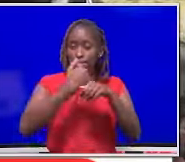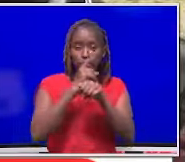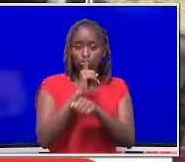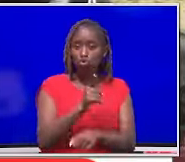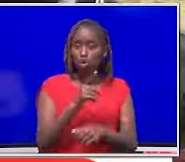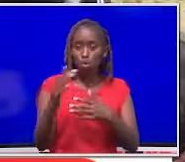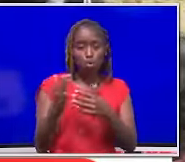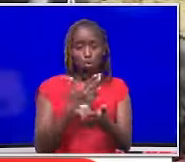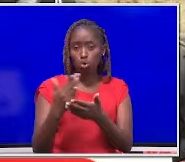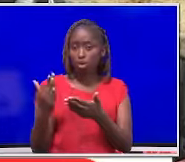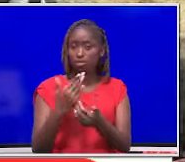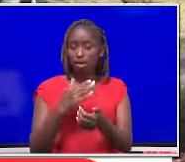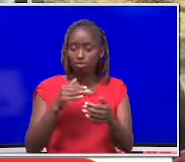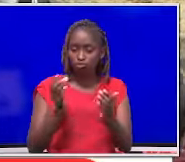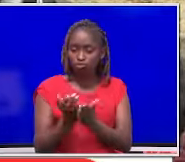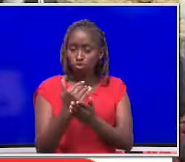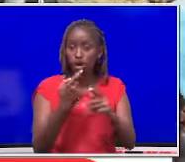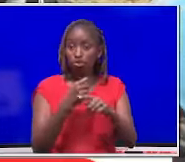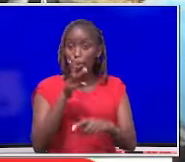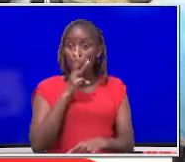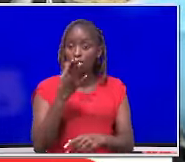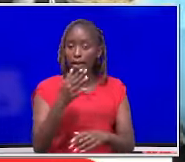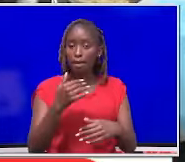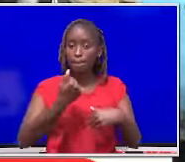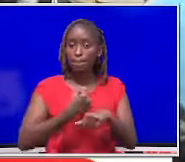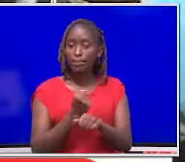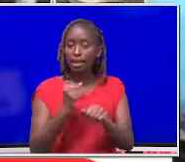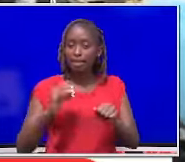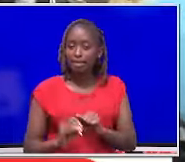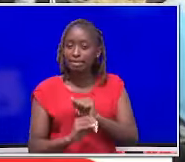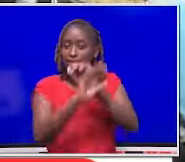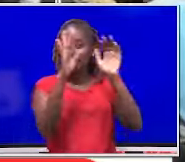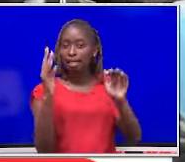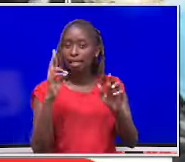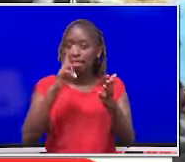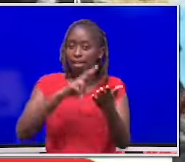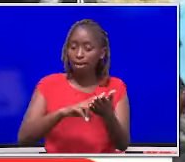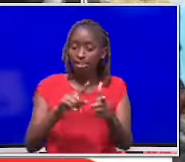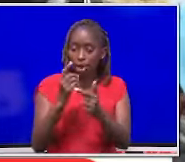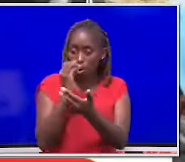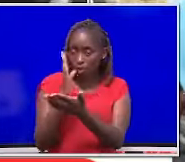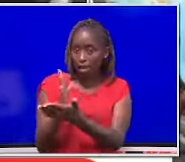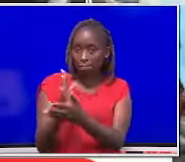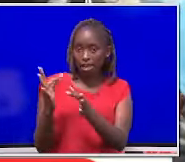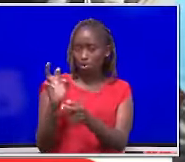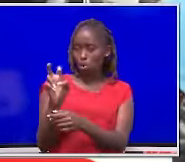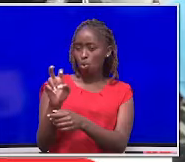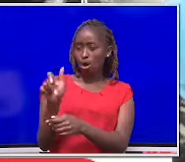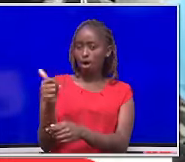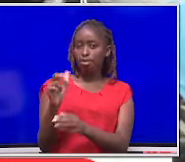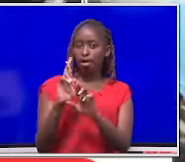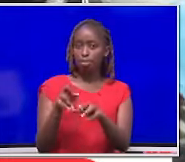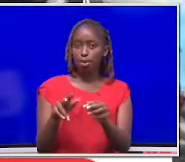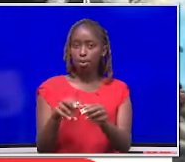they got into the water there, they make clarification and they confirm. If we see another report there, because we